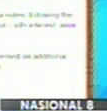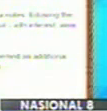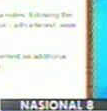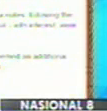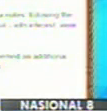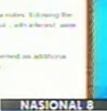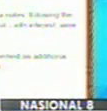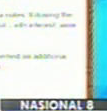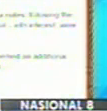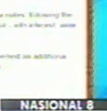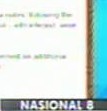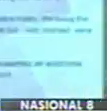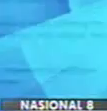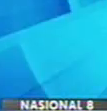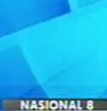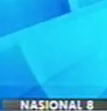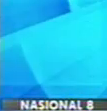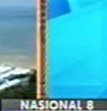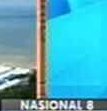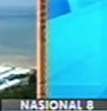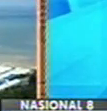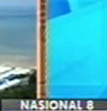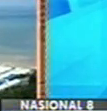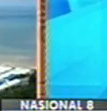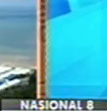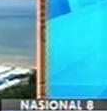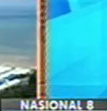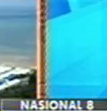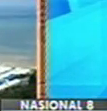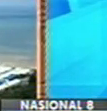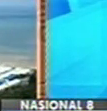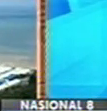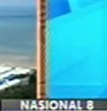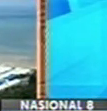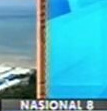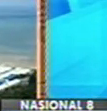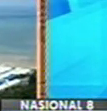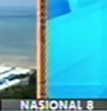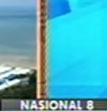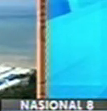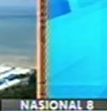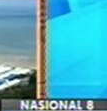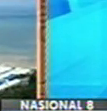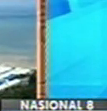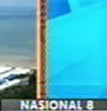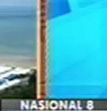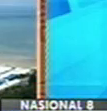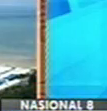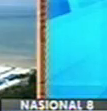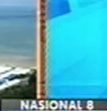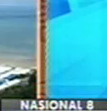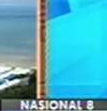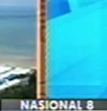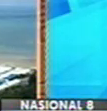untuk menjalin usaha sama dengan Syarikat itu nota-nota berkenaan yang dibayar sepenuhnya dan faedah kemudian dilaburkan dalam